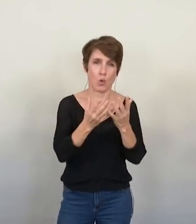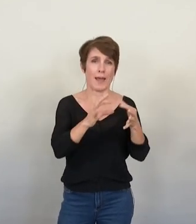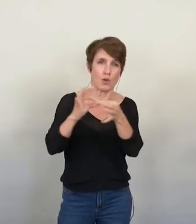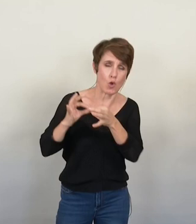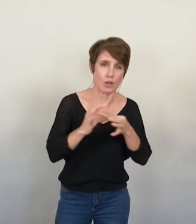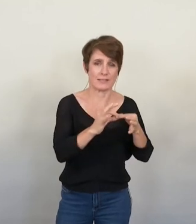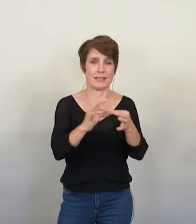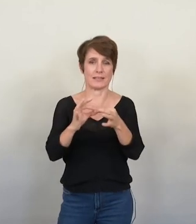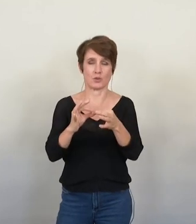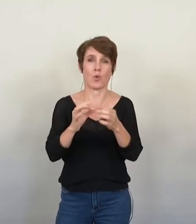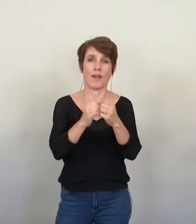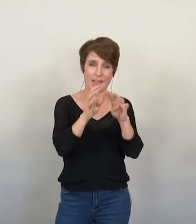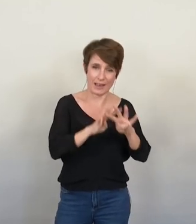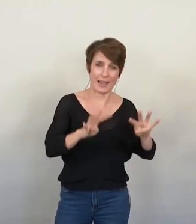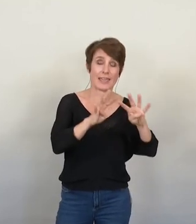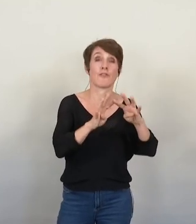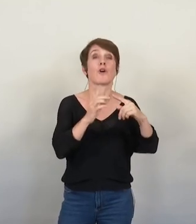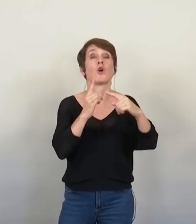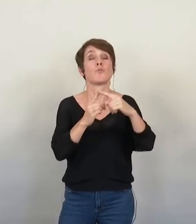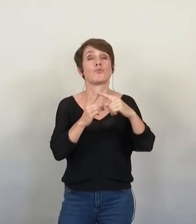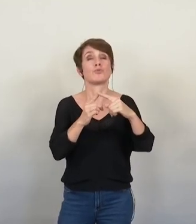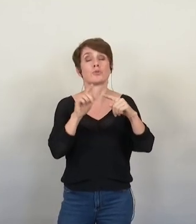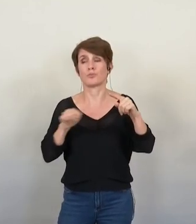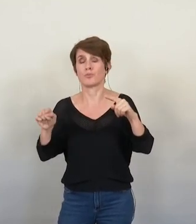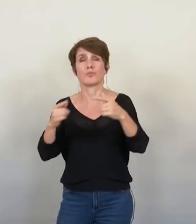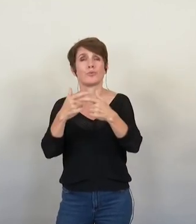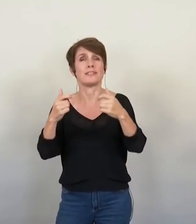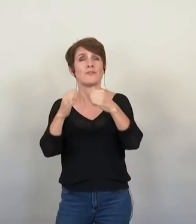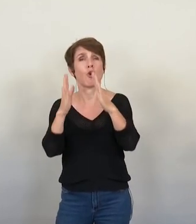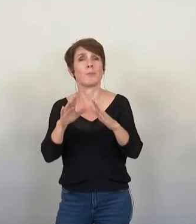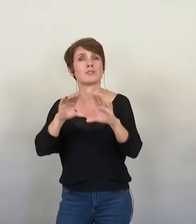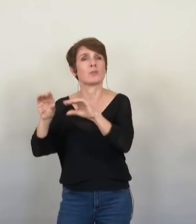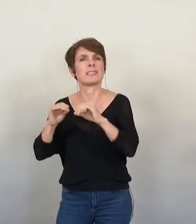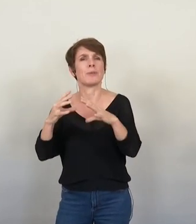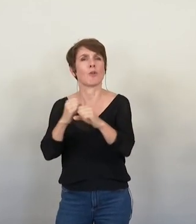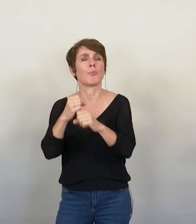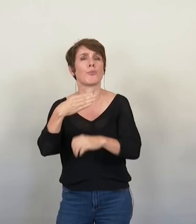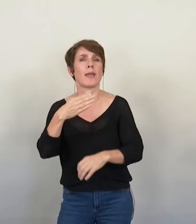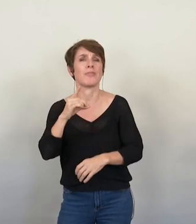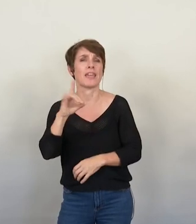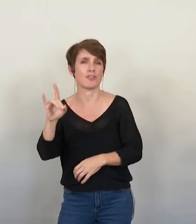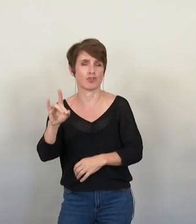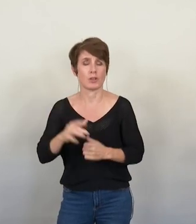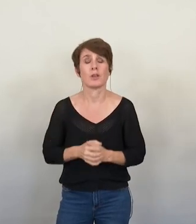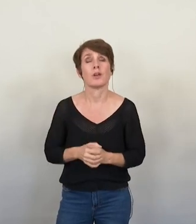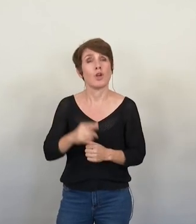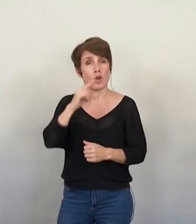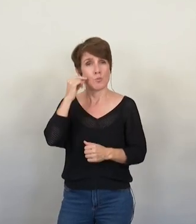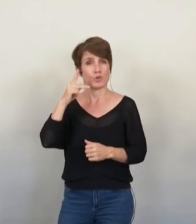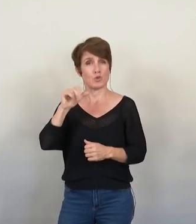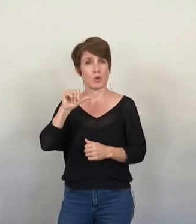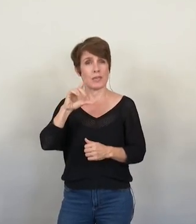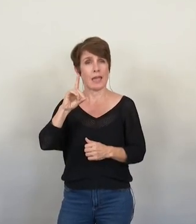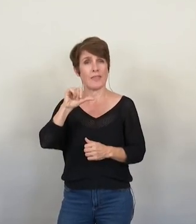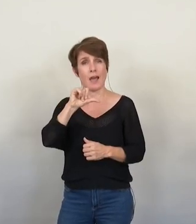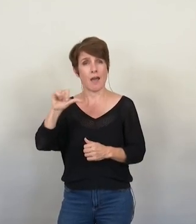avec notamment la CAF et les maisons des habitants et c'est Monsieur cada qui me présente cette délibération pour commencer